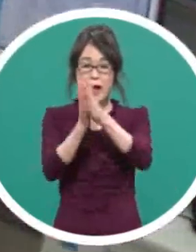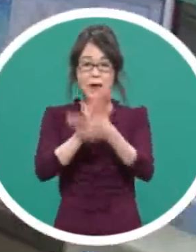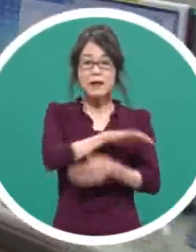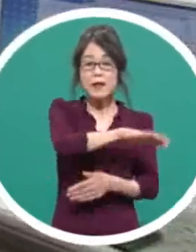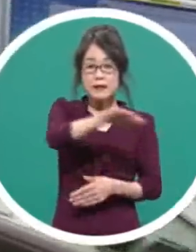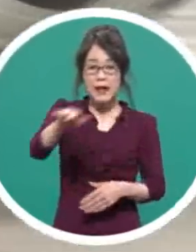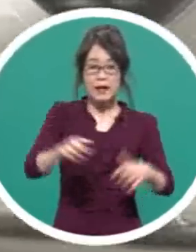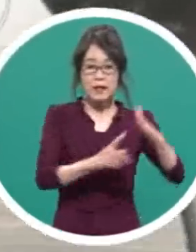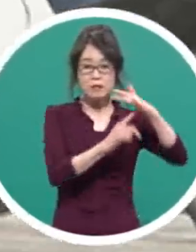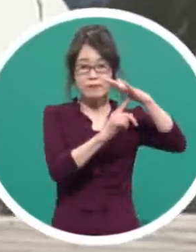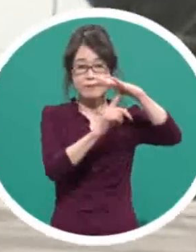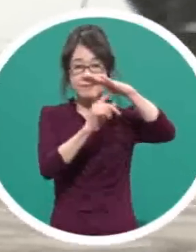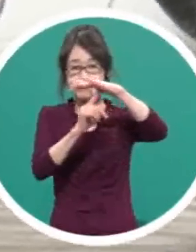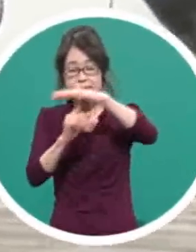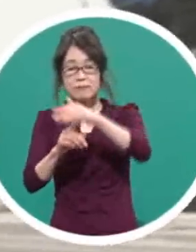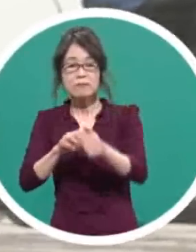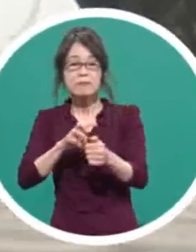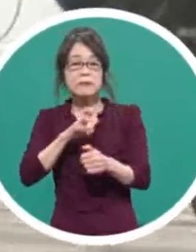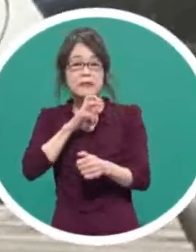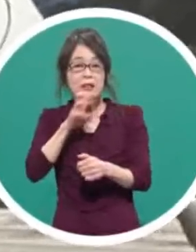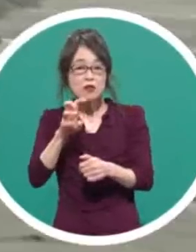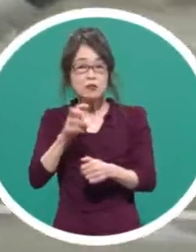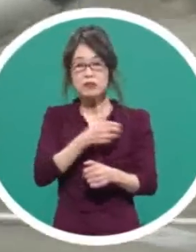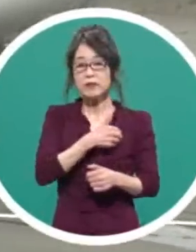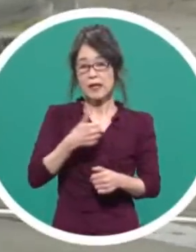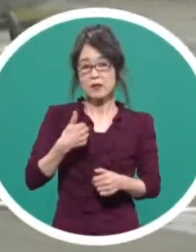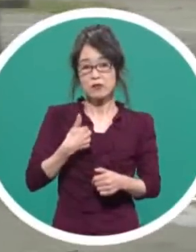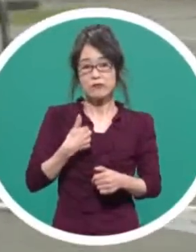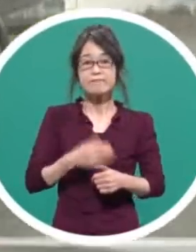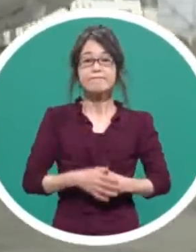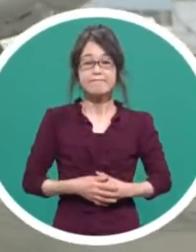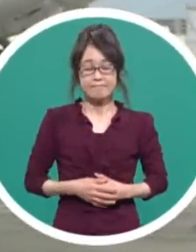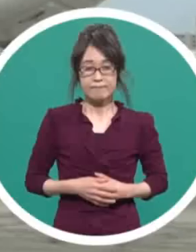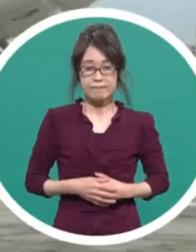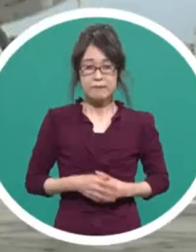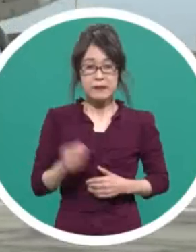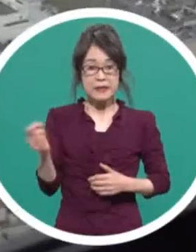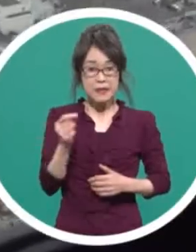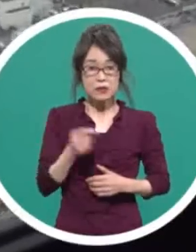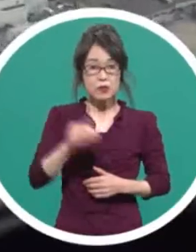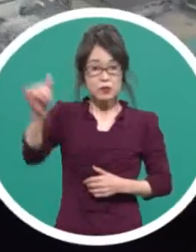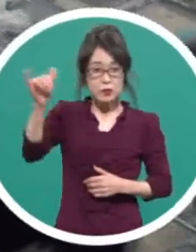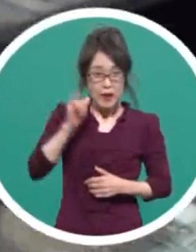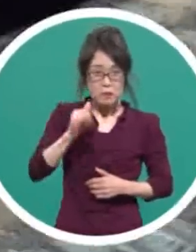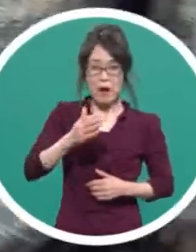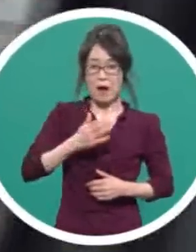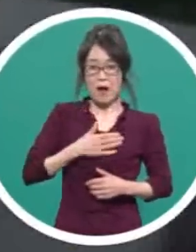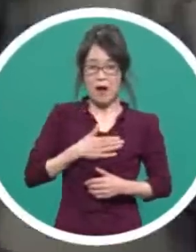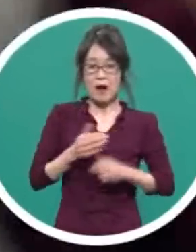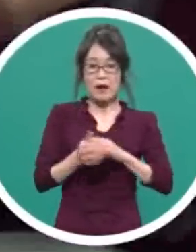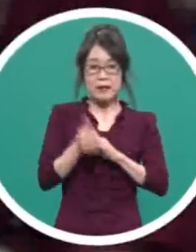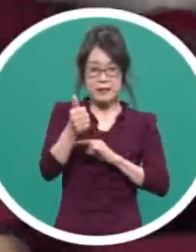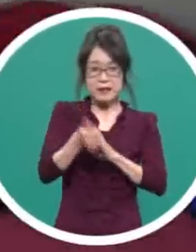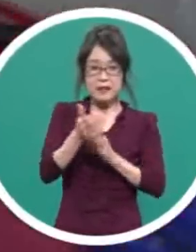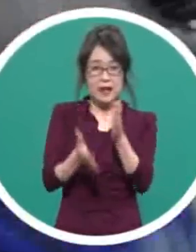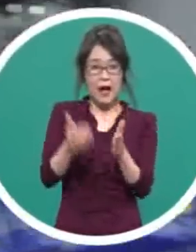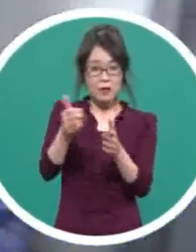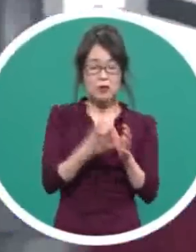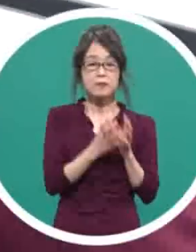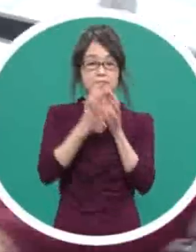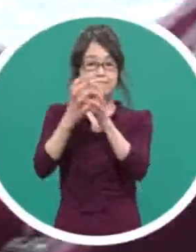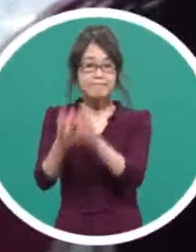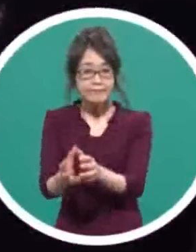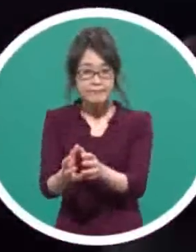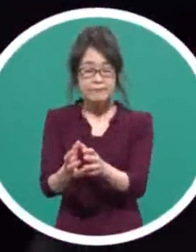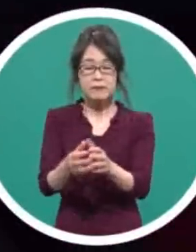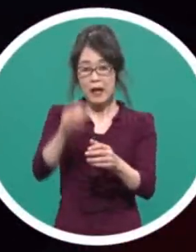県内であればおよそ30分でカバーできるドクターヘリ、救命要請があれば医師と看護師が救命医療現場へと